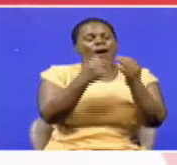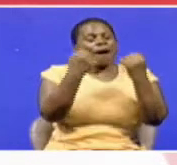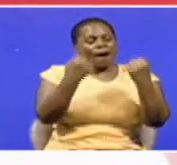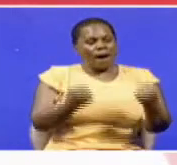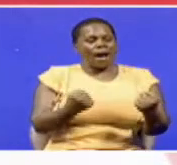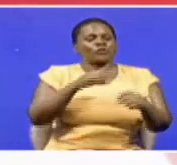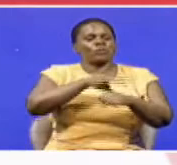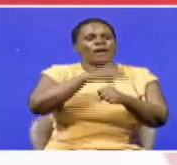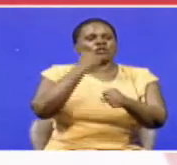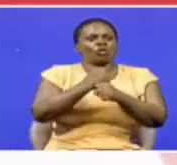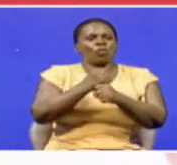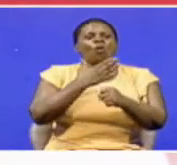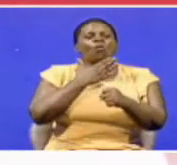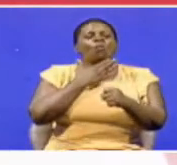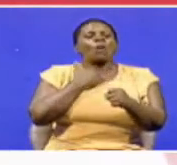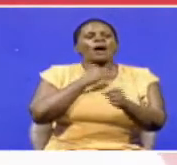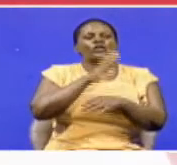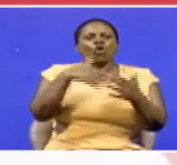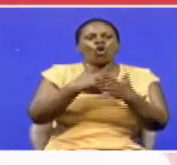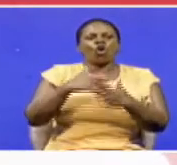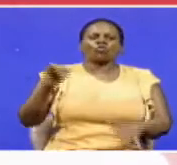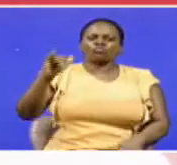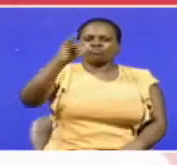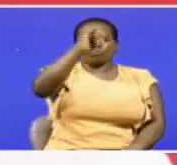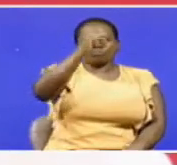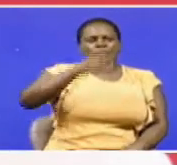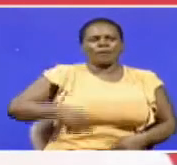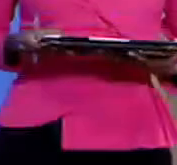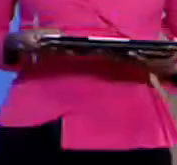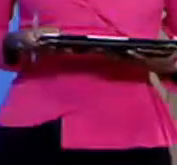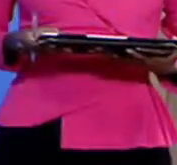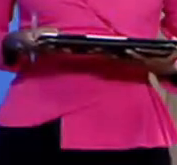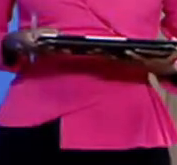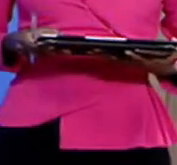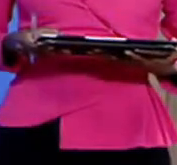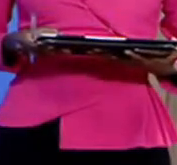sana. Na unajua si wote nitakutoka, hata mimi nitakurudi kule inje. Nigerian sprint.